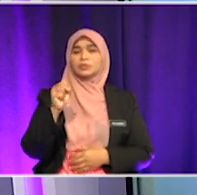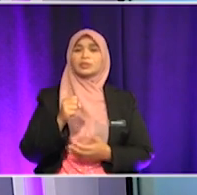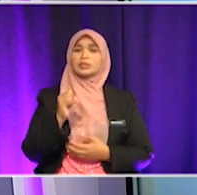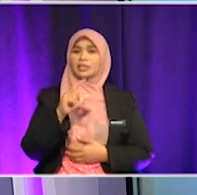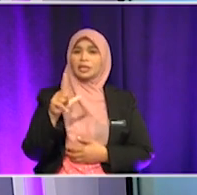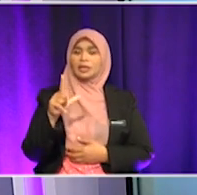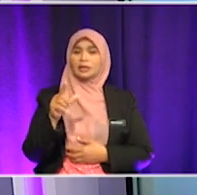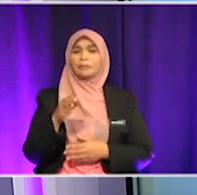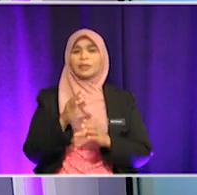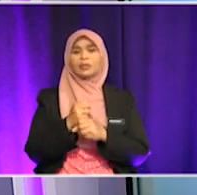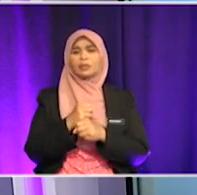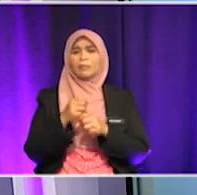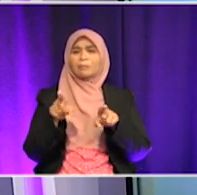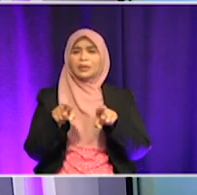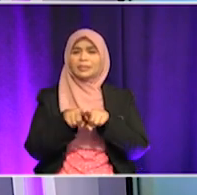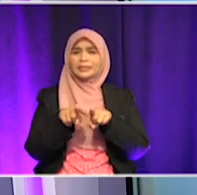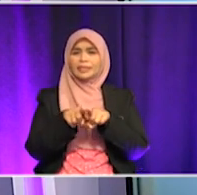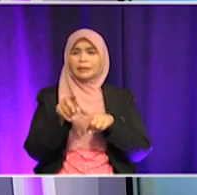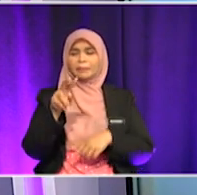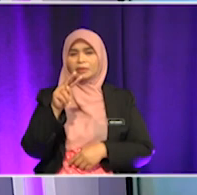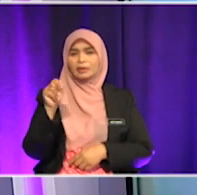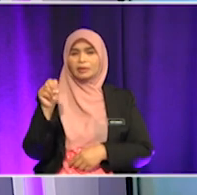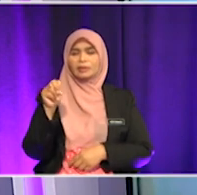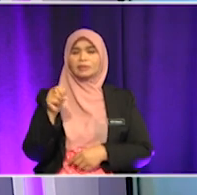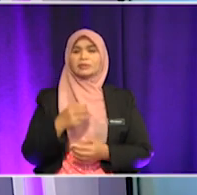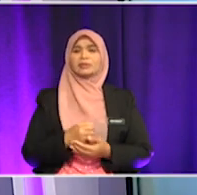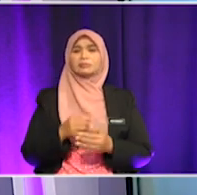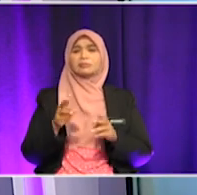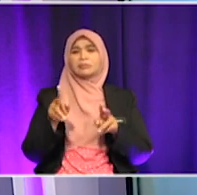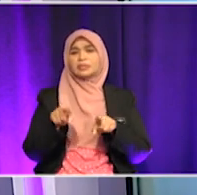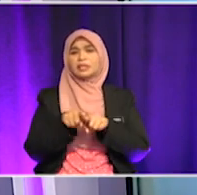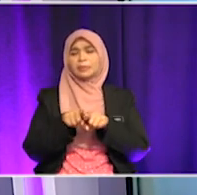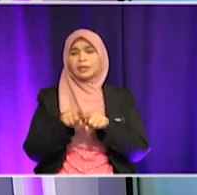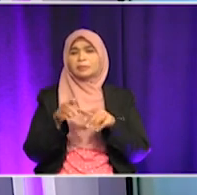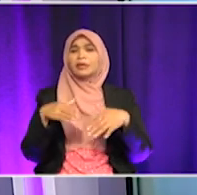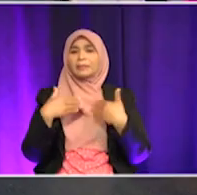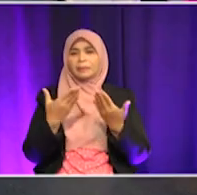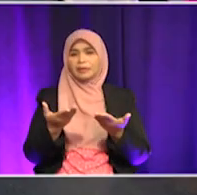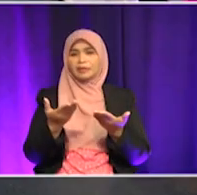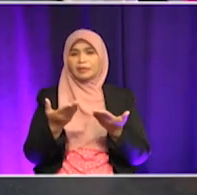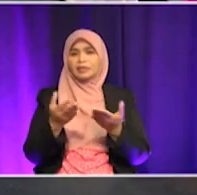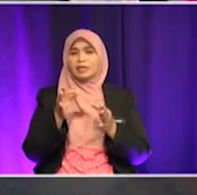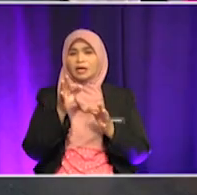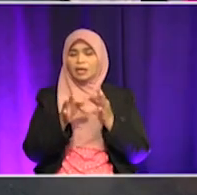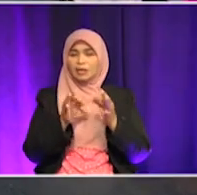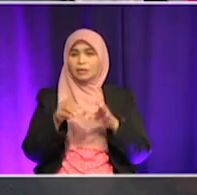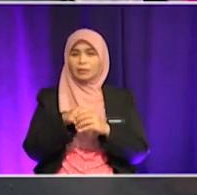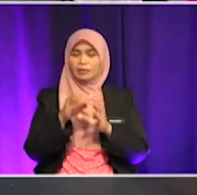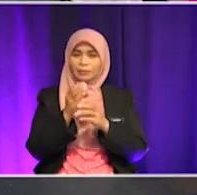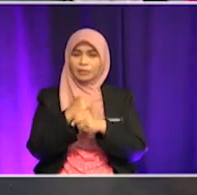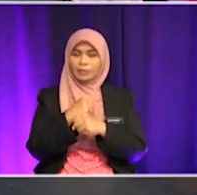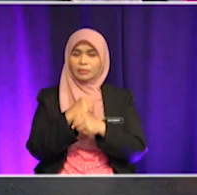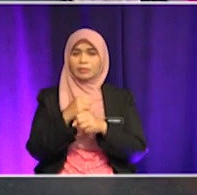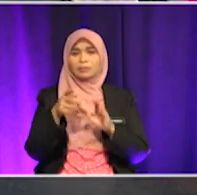bentuk persamaan, cikgu mungkin menjelaskan kepada kita semua, persamaan tu macam mana? Kena ada apa? Okey, kalau dalam bentuk persamaan maksudnya kalau